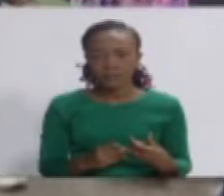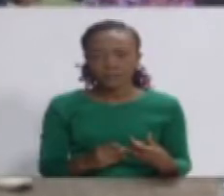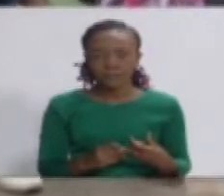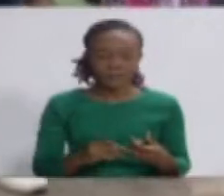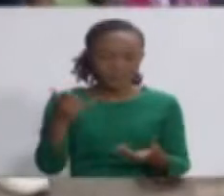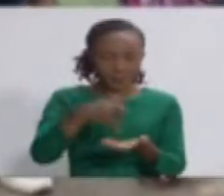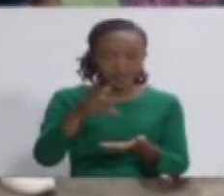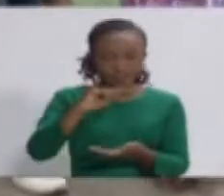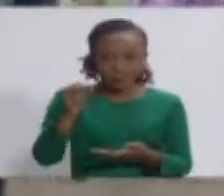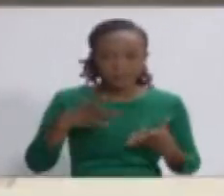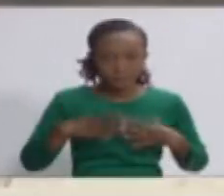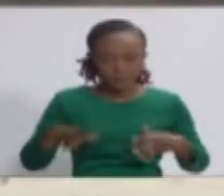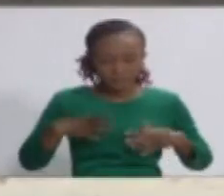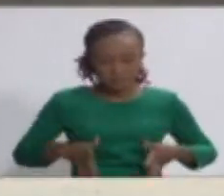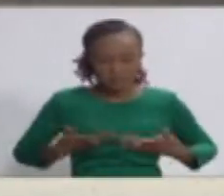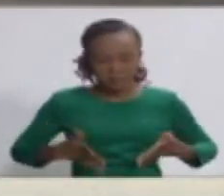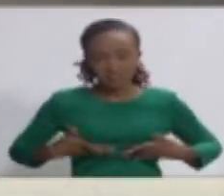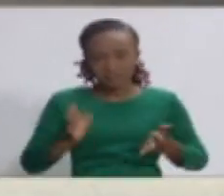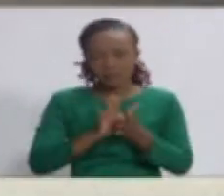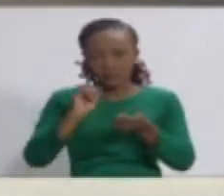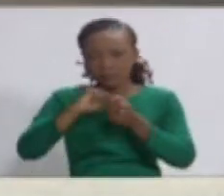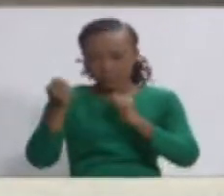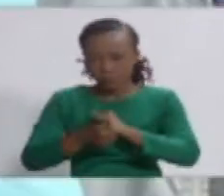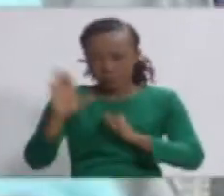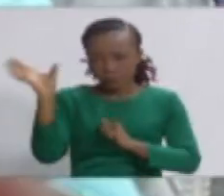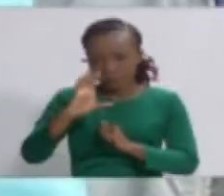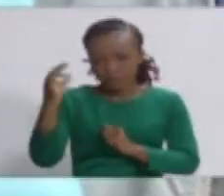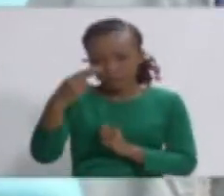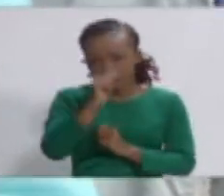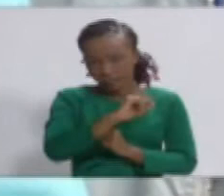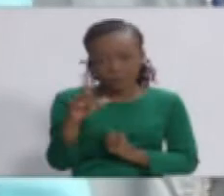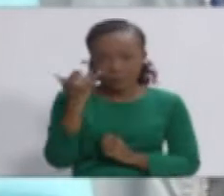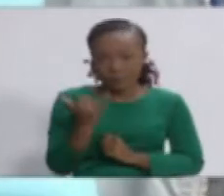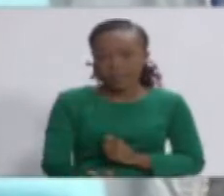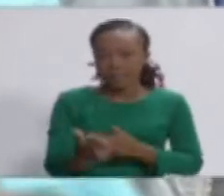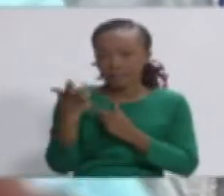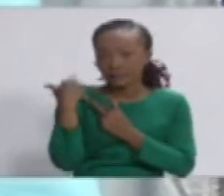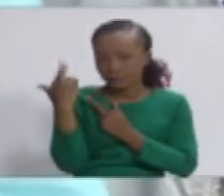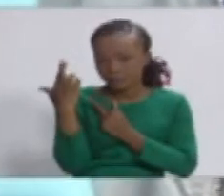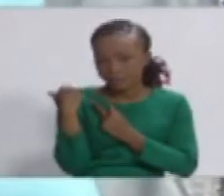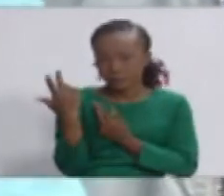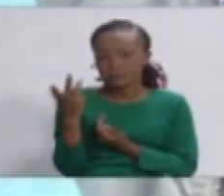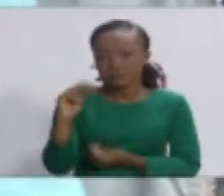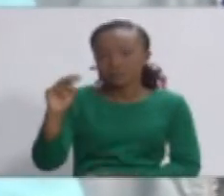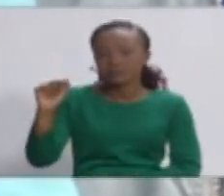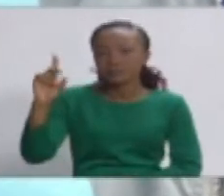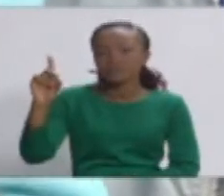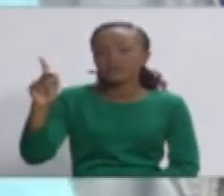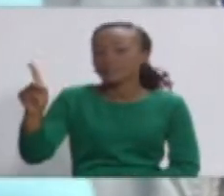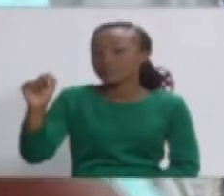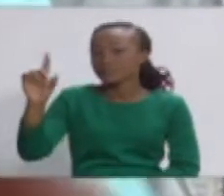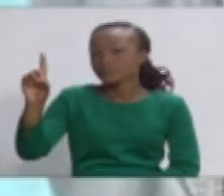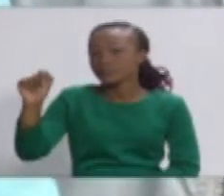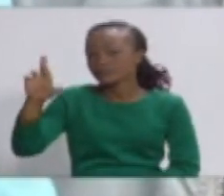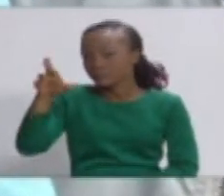Baadhi ya Wakenya wamefurahishwa na mabadiliko kwenye bunge la City Hall. Sasa hivi ni jukumu la former Makadara MP kuleta